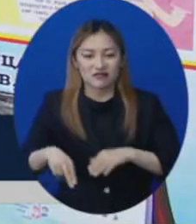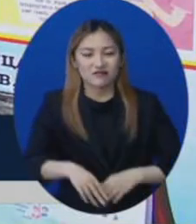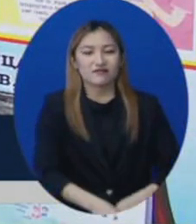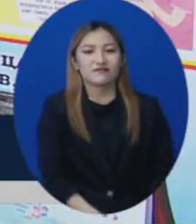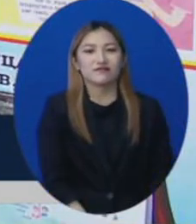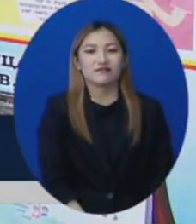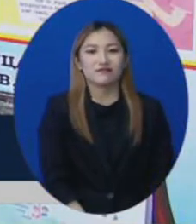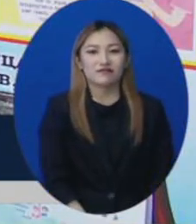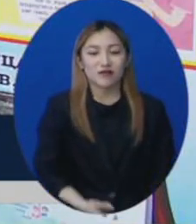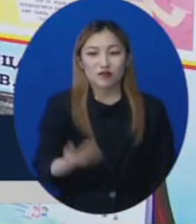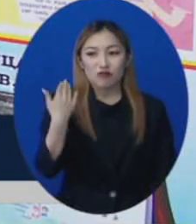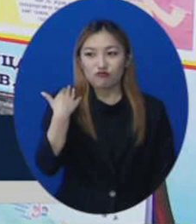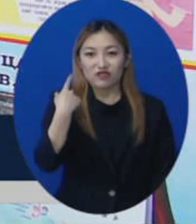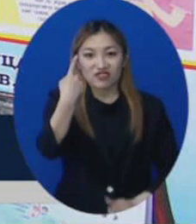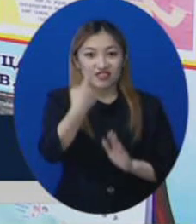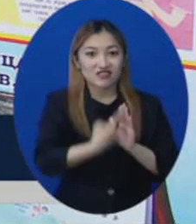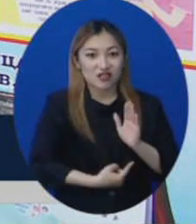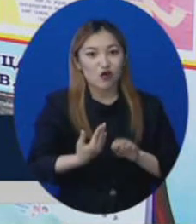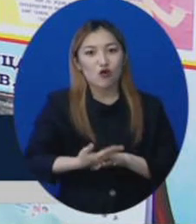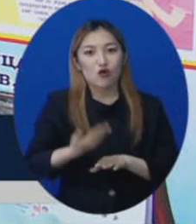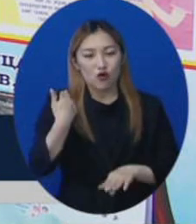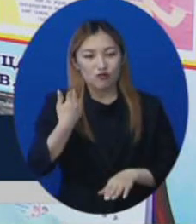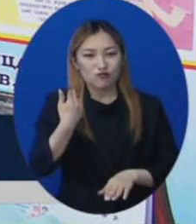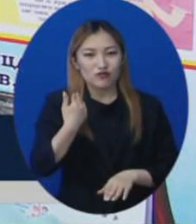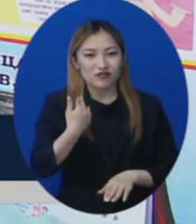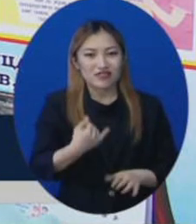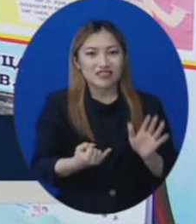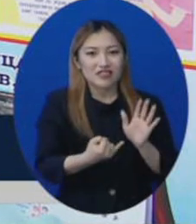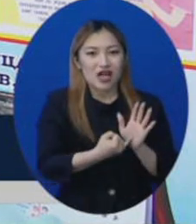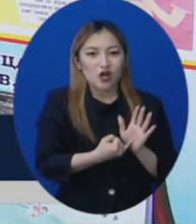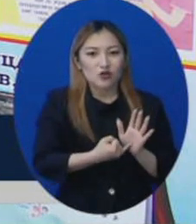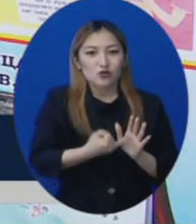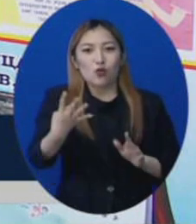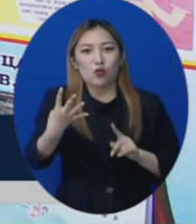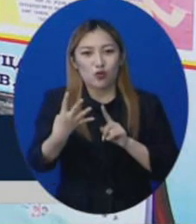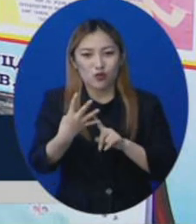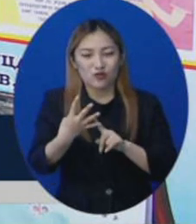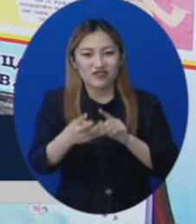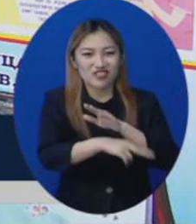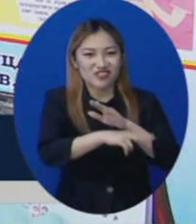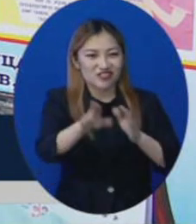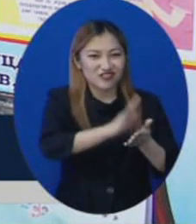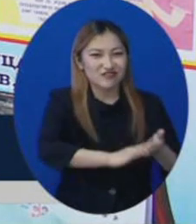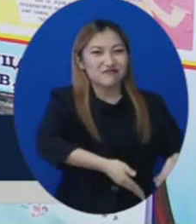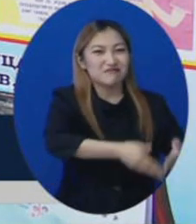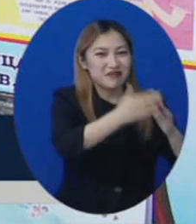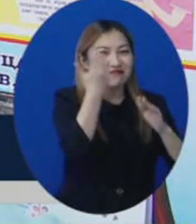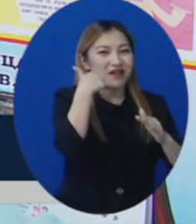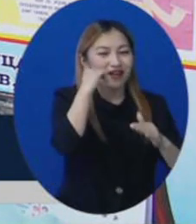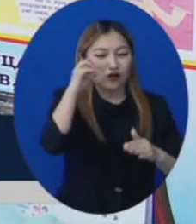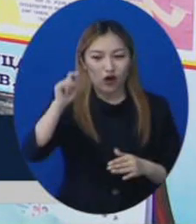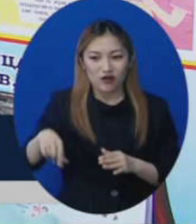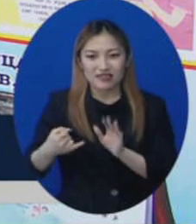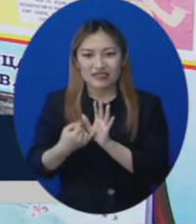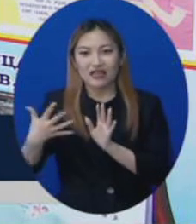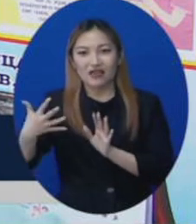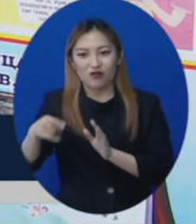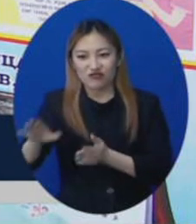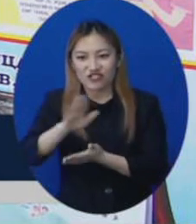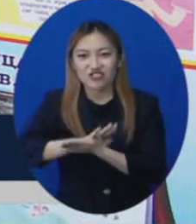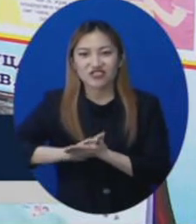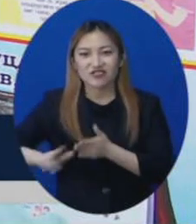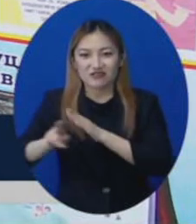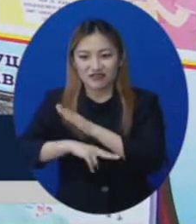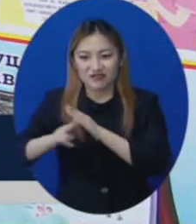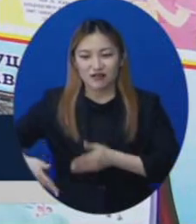Сая сарын өмнө сонгон хайрхан дүүрэг 64 цэцэрлэг хүлээж авчихсан. Энэ өдөр 65 60 цэцэрлэг хүлээж авч байгаа.